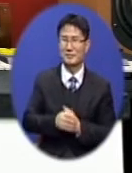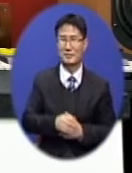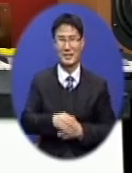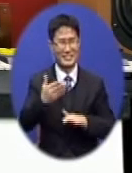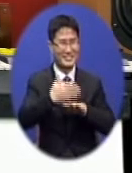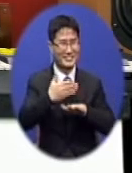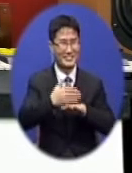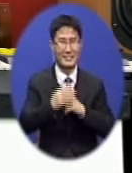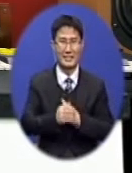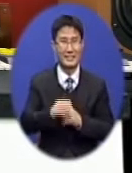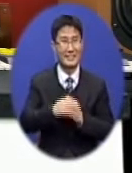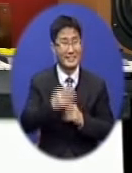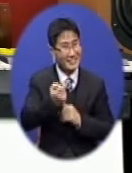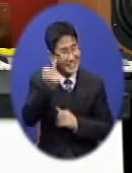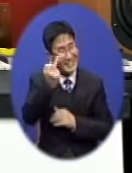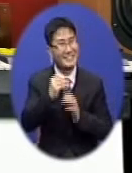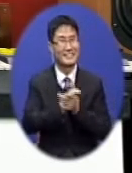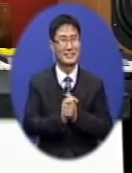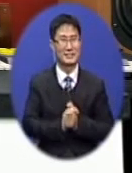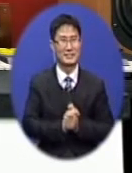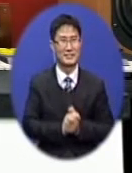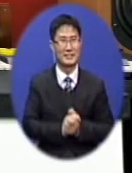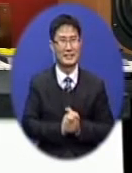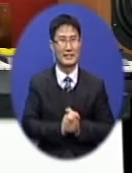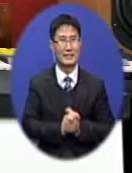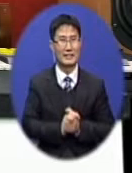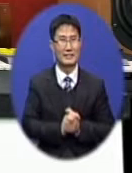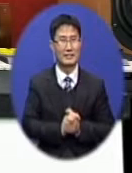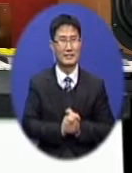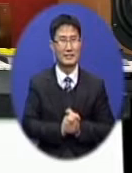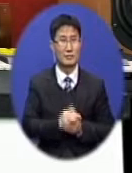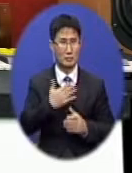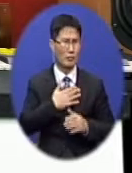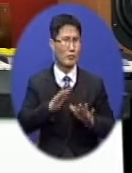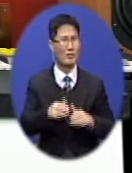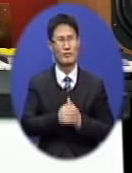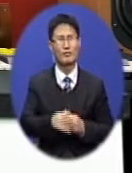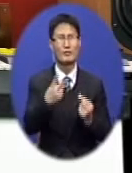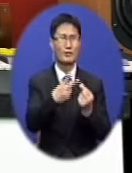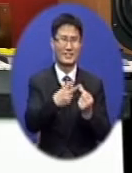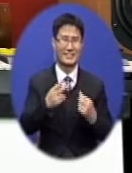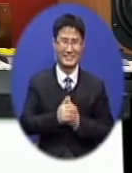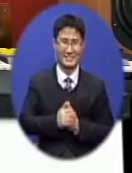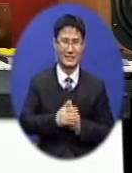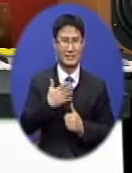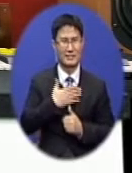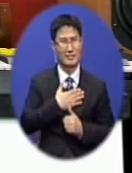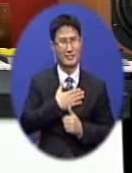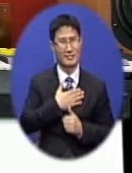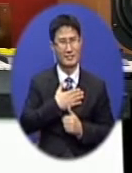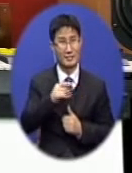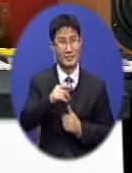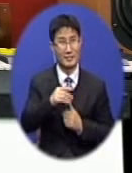감사합니다. 네, 오라버니. 그런데 한, 네. 네. 말씀하세요. 아니, 저 지금 두 번째거든요. 근데 제가 지금 진행하는